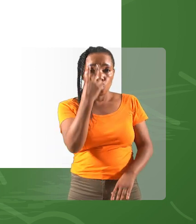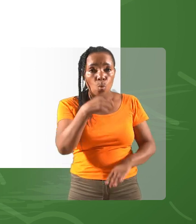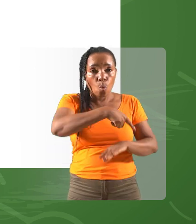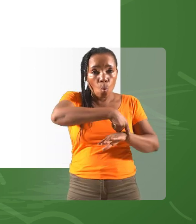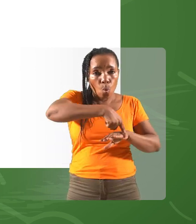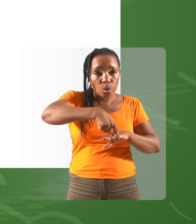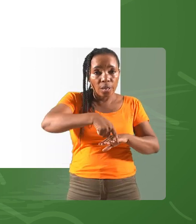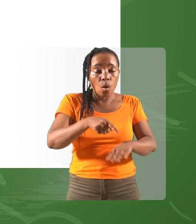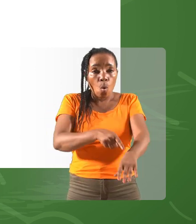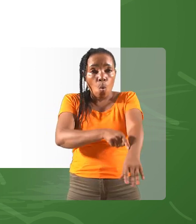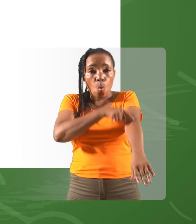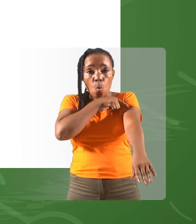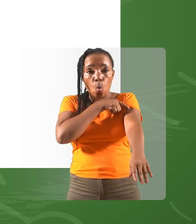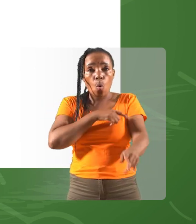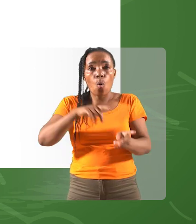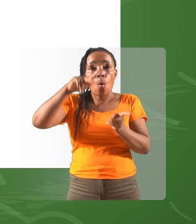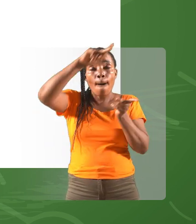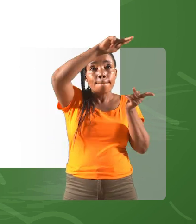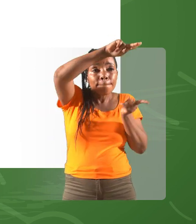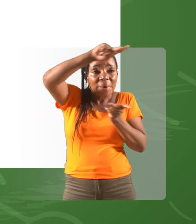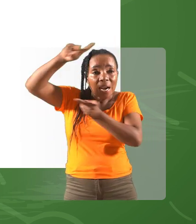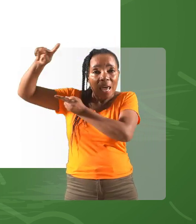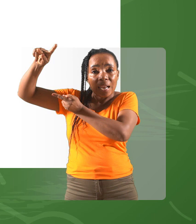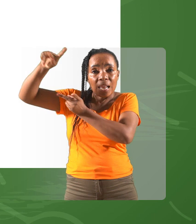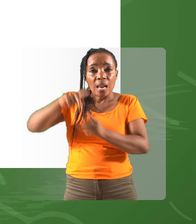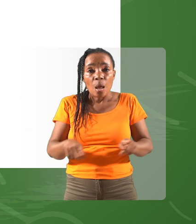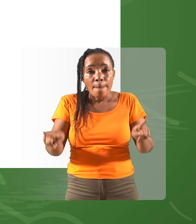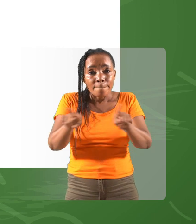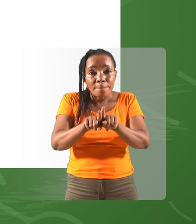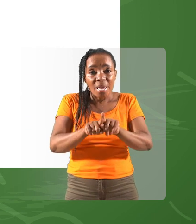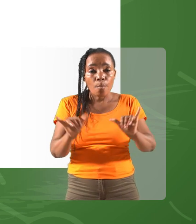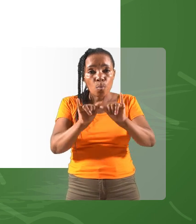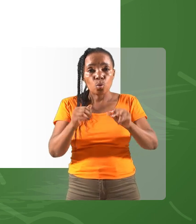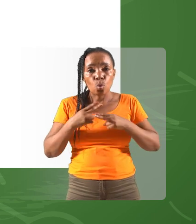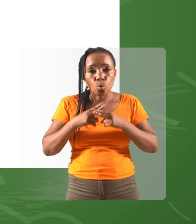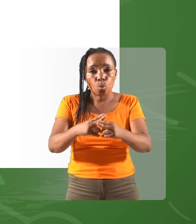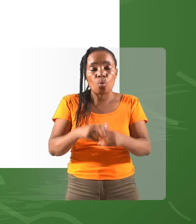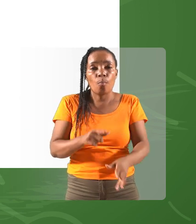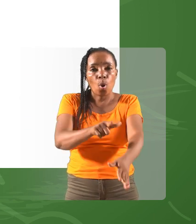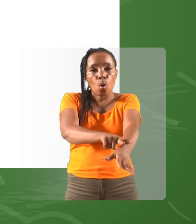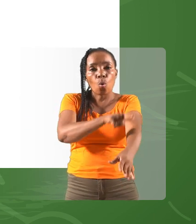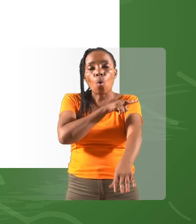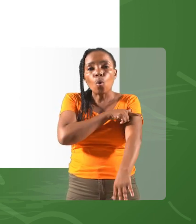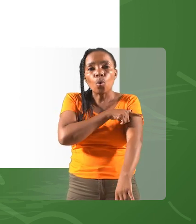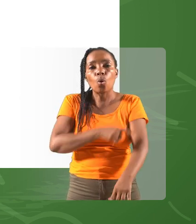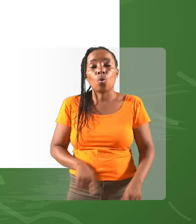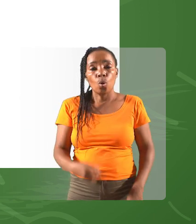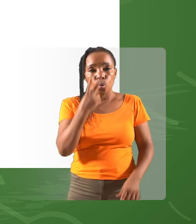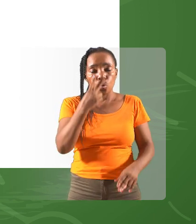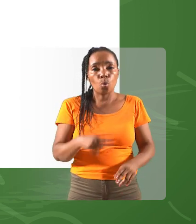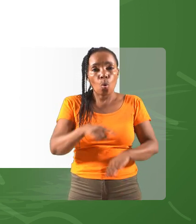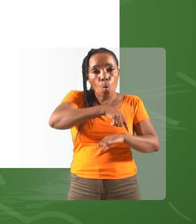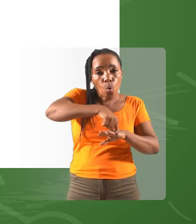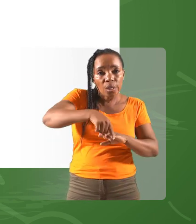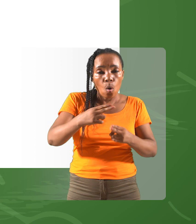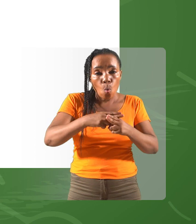côtés longs, parallèles, de même mesure, appelés longueur, 2 côtés courts, parallèles, de